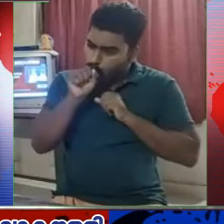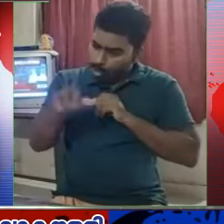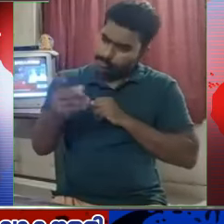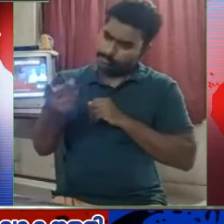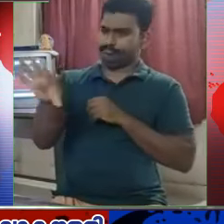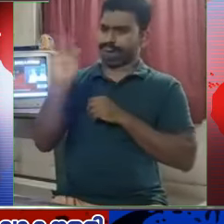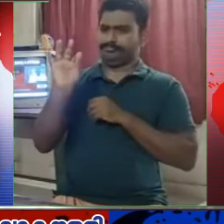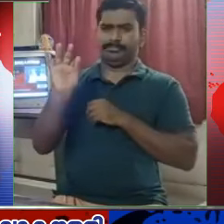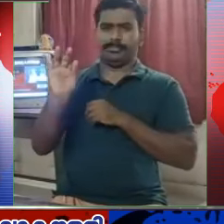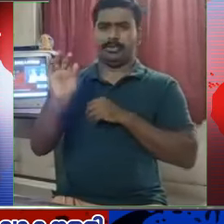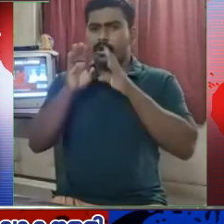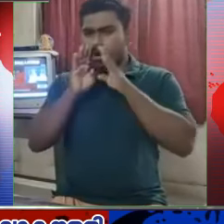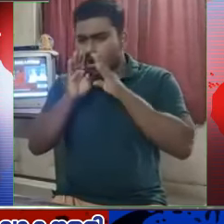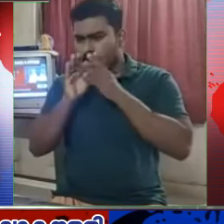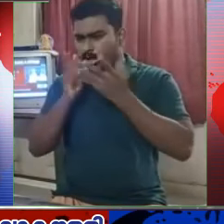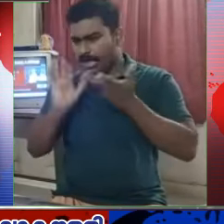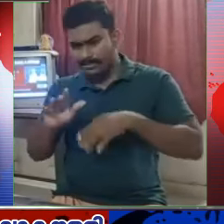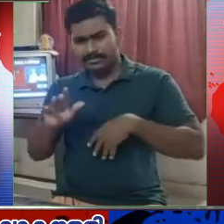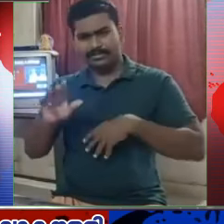കൂടുതൽ വിപുലവും